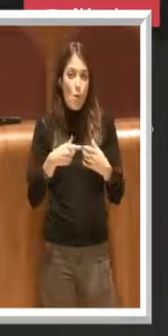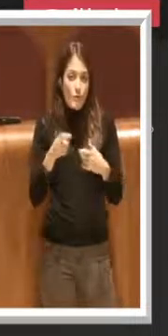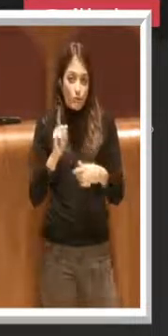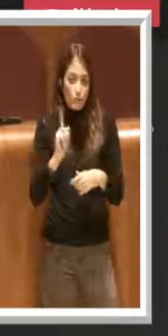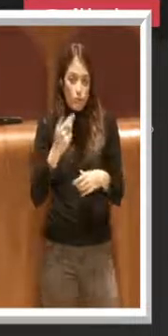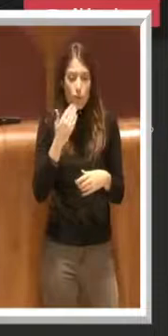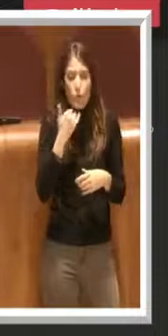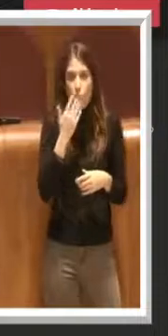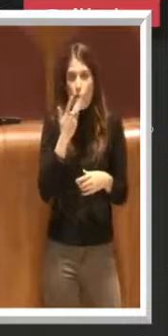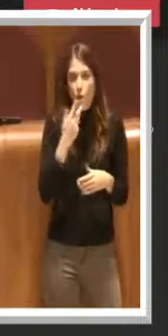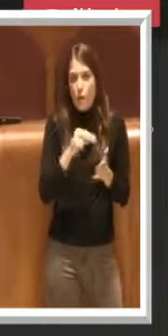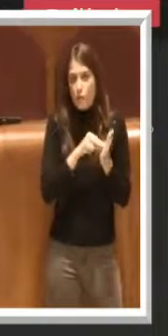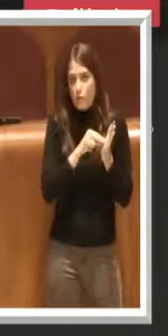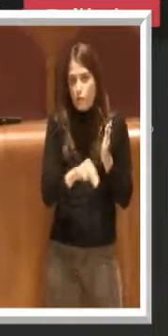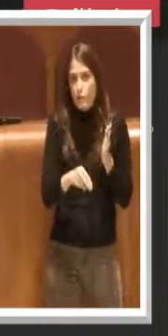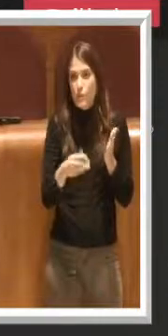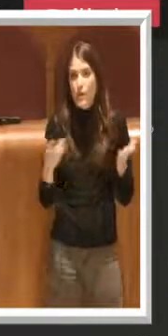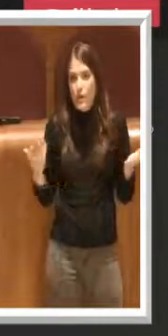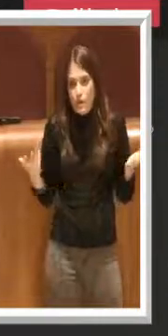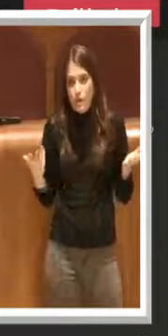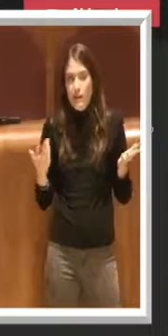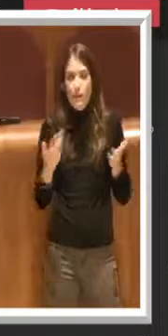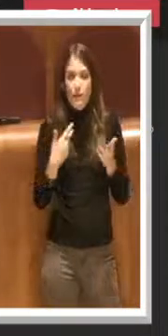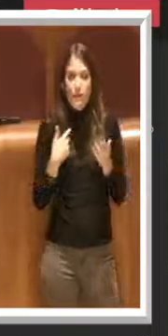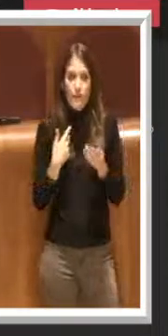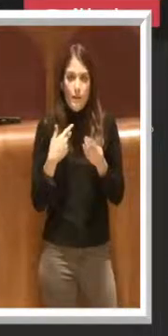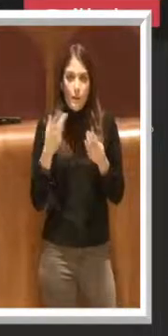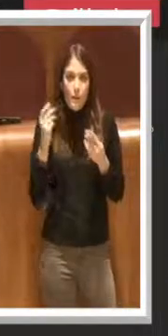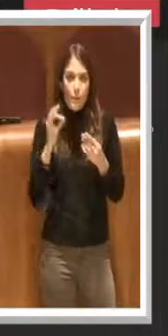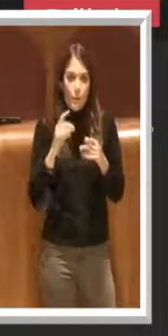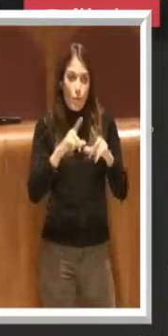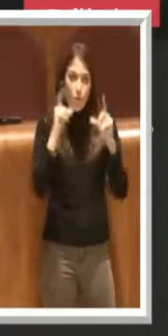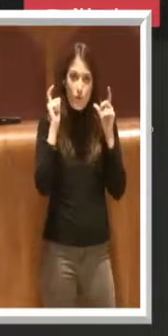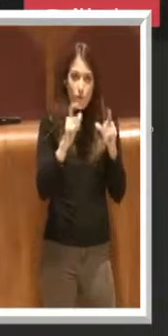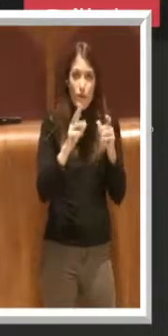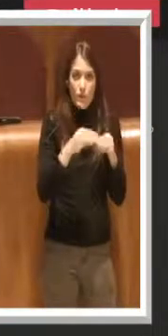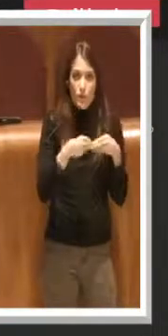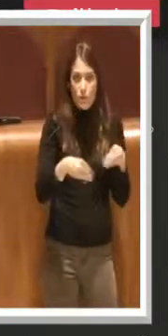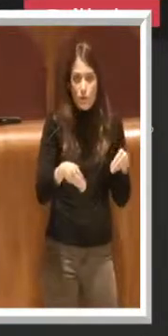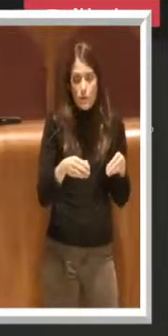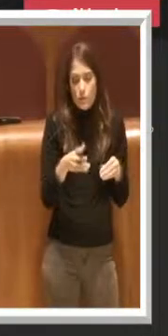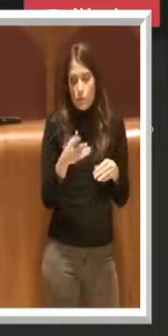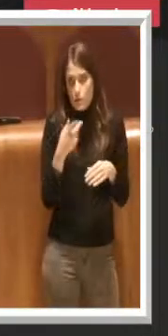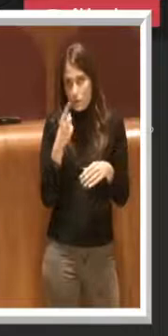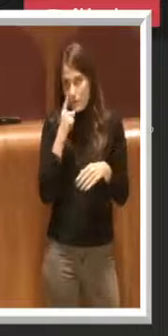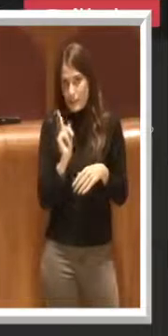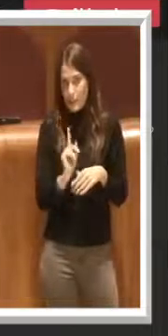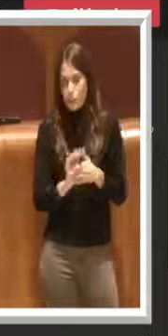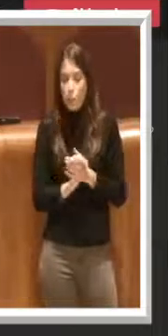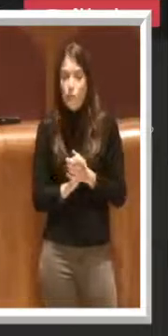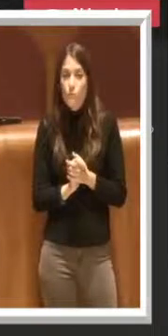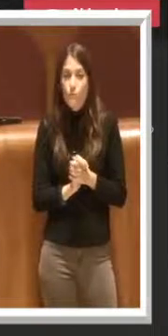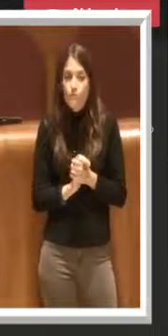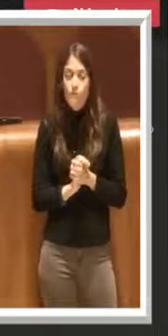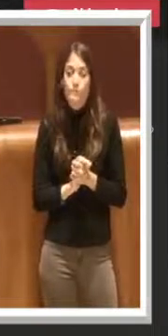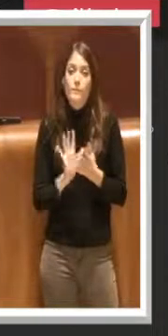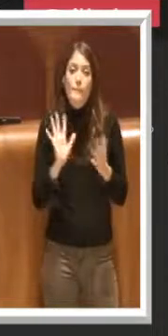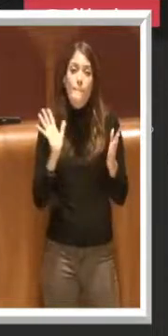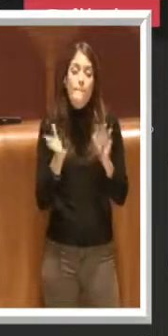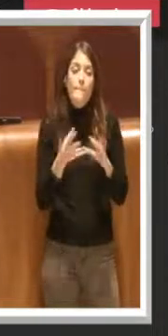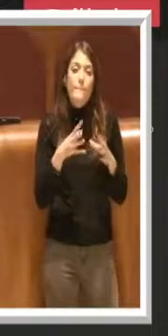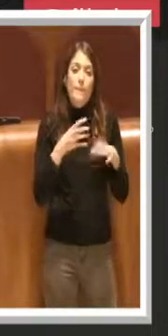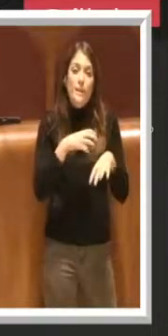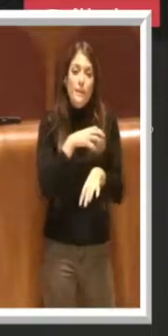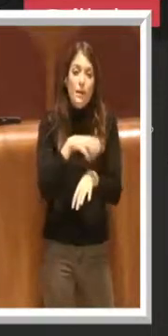volevo sottolineare perché ci mancherebbe offendere un professionista. Appunto, chiediamo ai dipartimenti